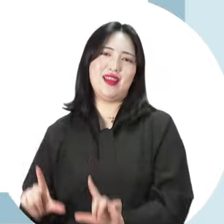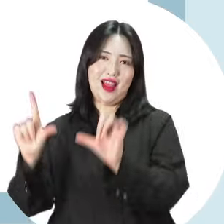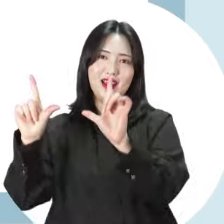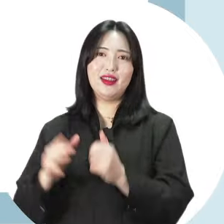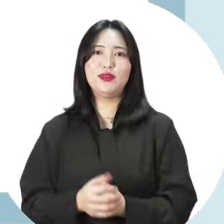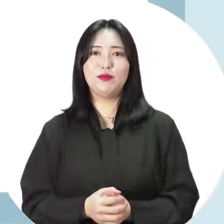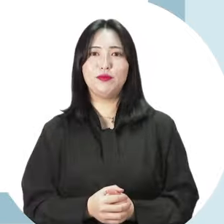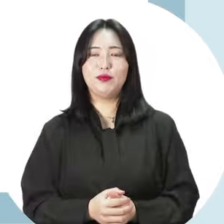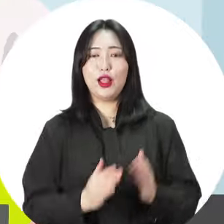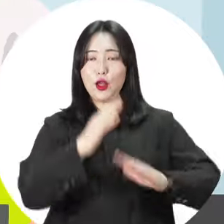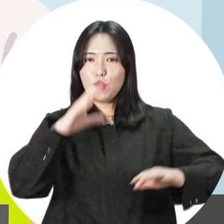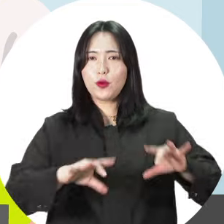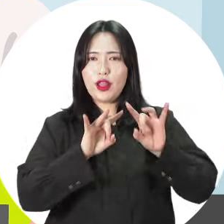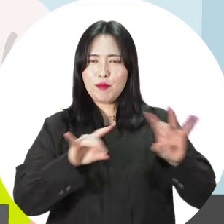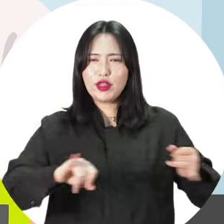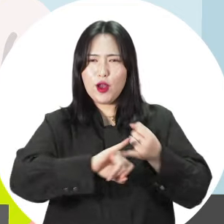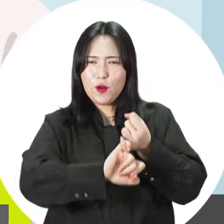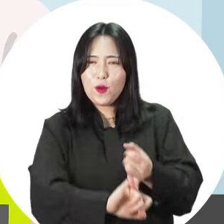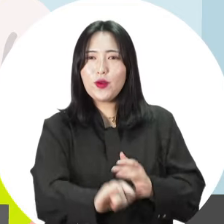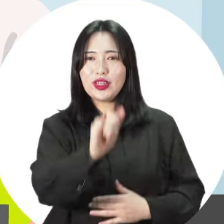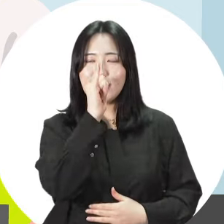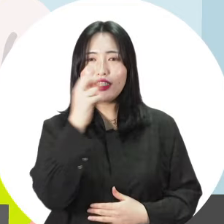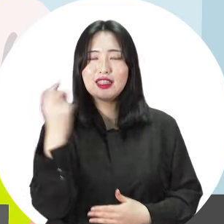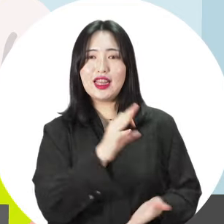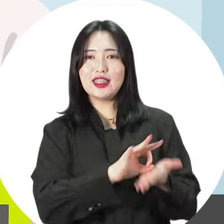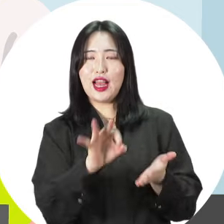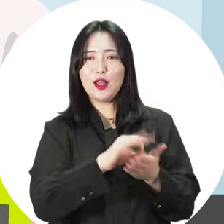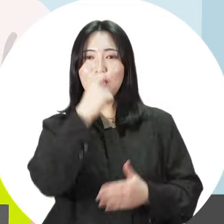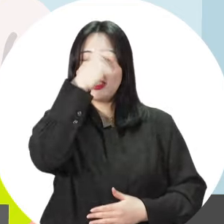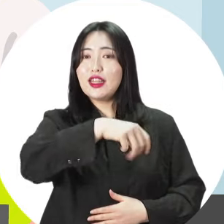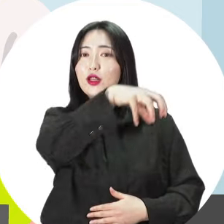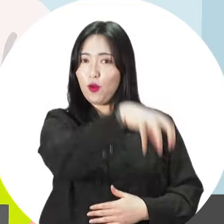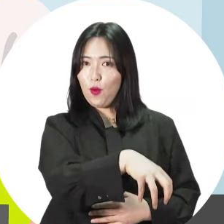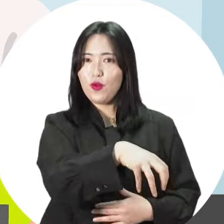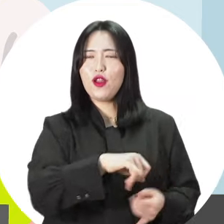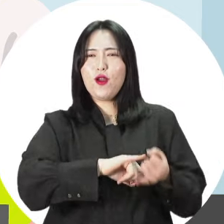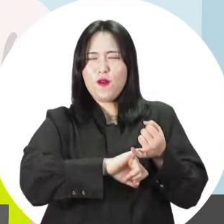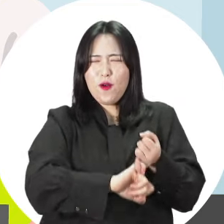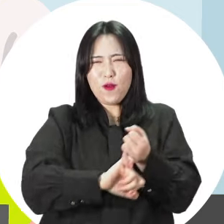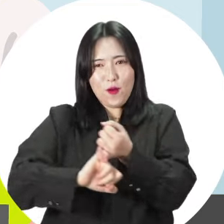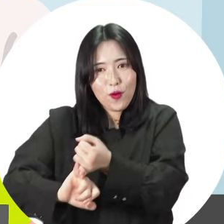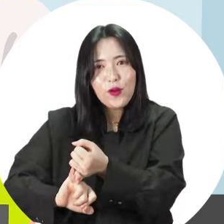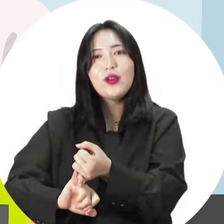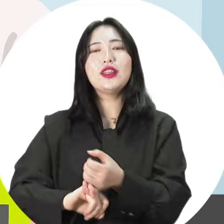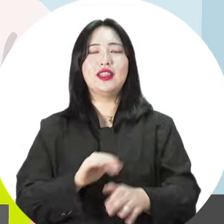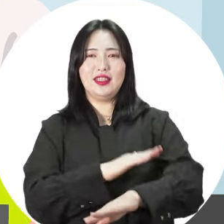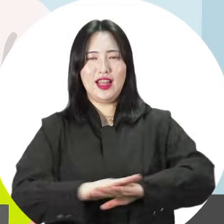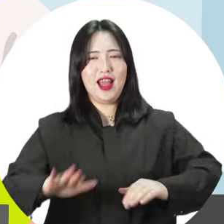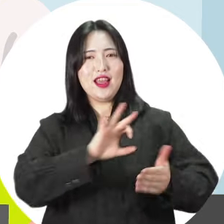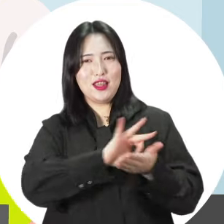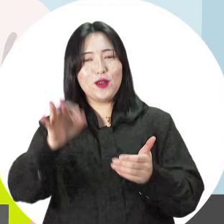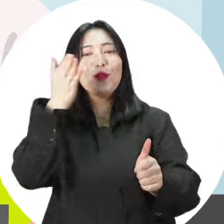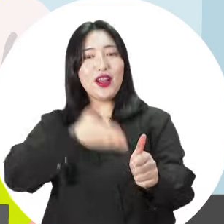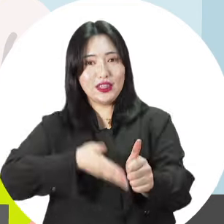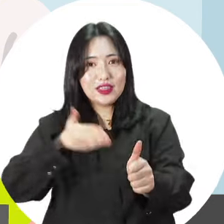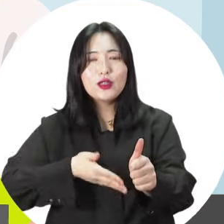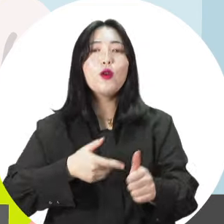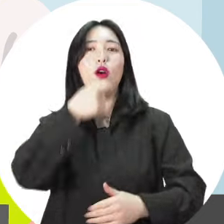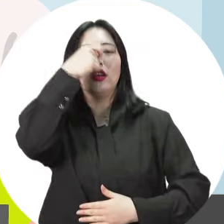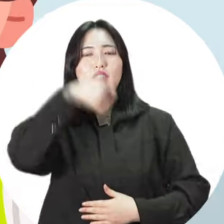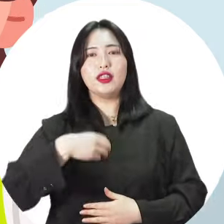날이에요. 동네마다 한 개씩 있는 재활용 도움센터 꼭꼭꼭 알차게